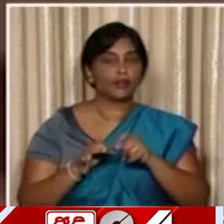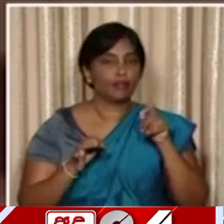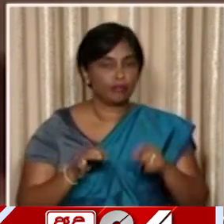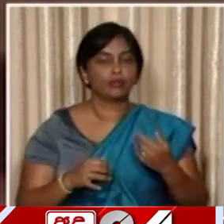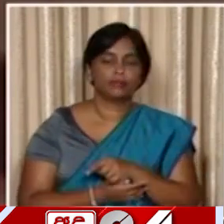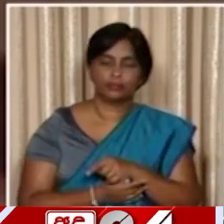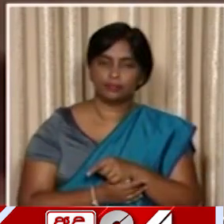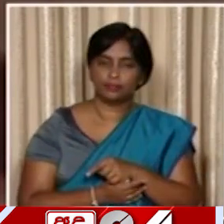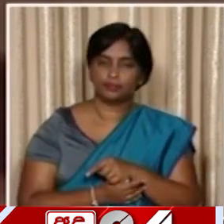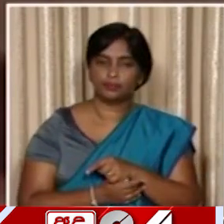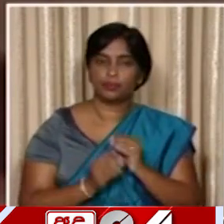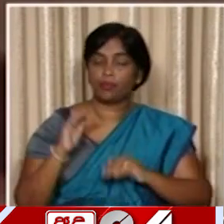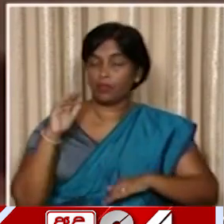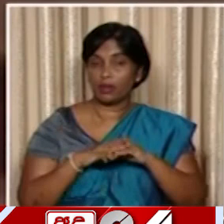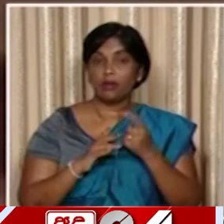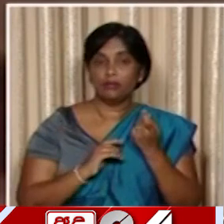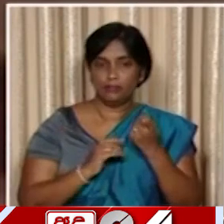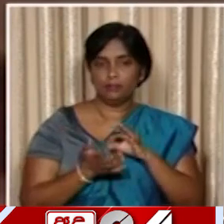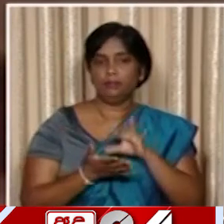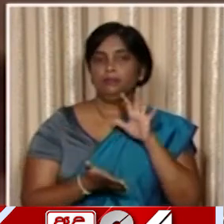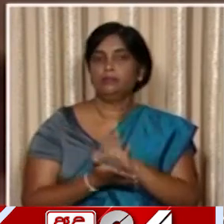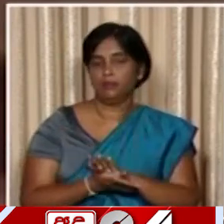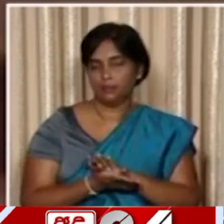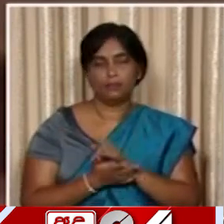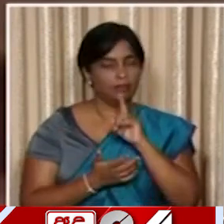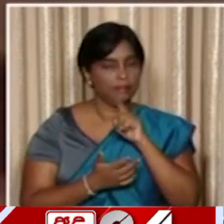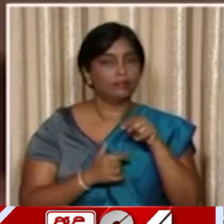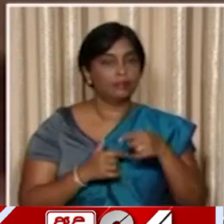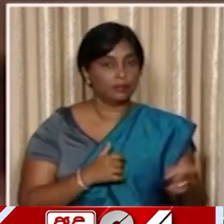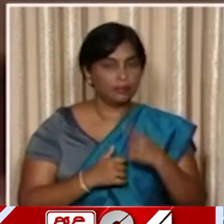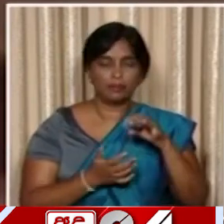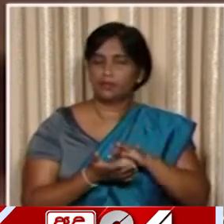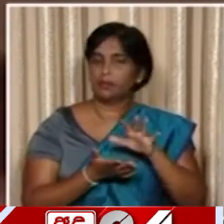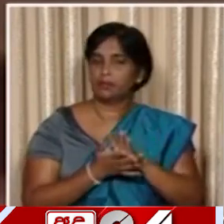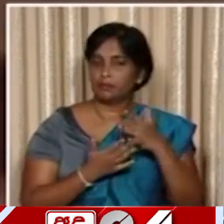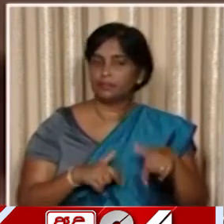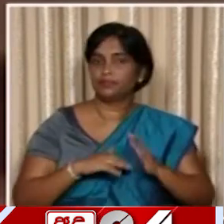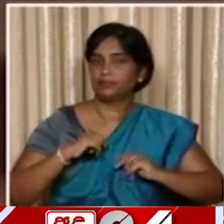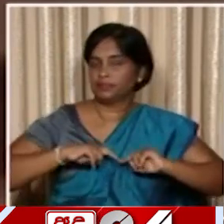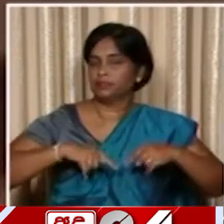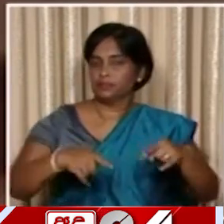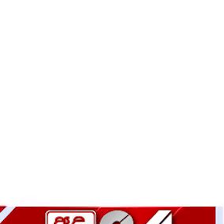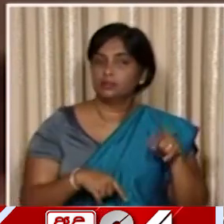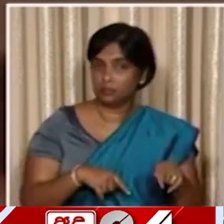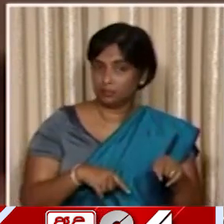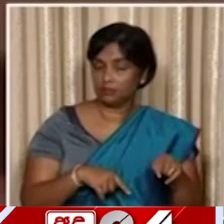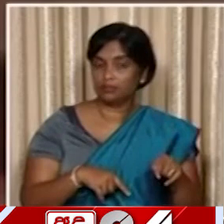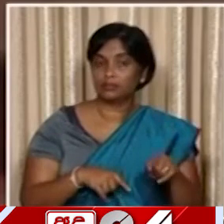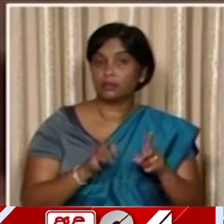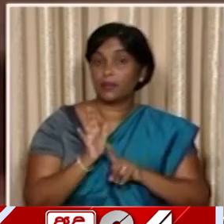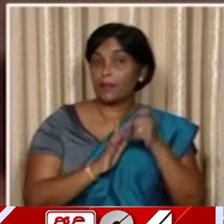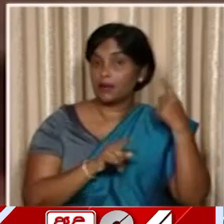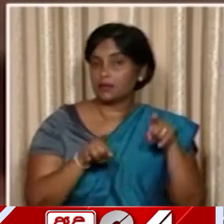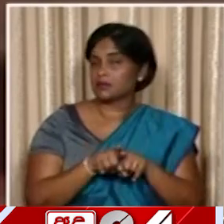අපි පැහැදිලිව උපරිම සිල්ලර මිලක් නියම කිරීමට නියෝග කරා. ඒක දවසක් ඇතුළත කරා. ඒක දැන් ක්‍රියාත්මකයි. ඒ නිසා මේ පැරණියවට